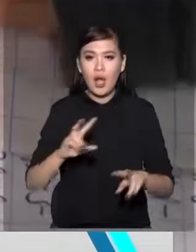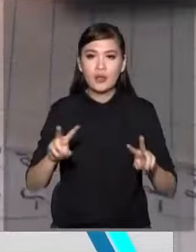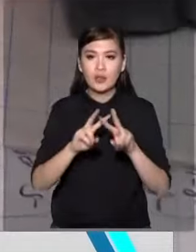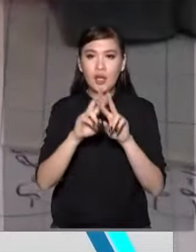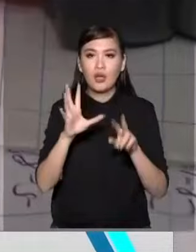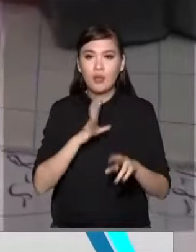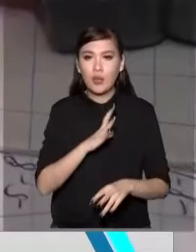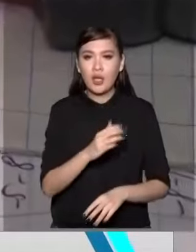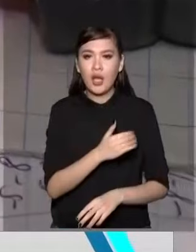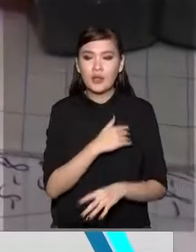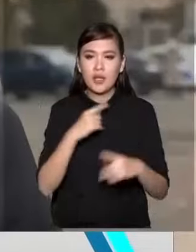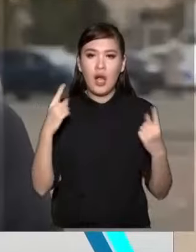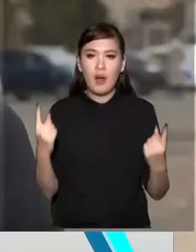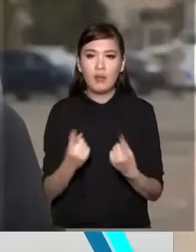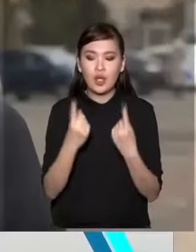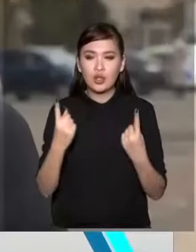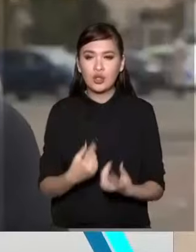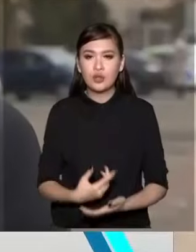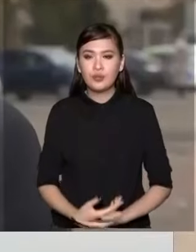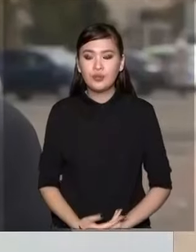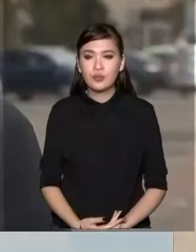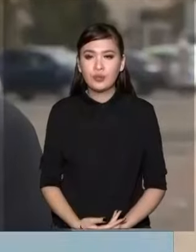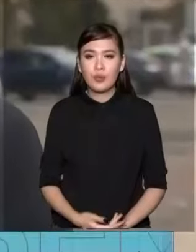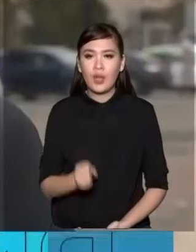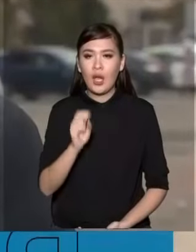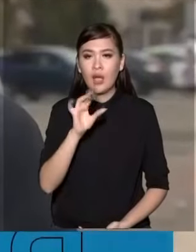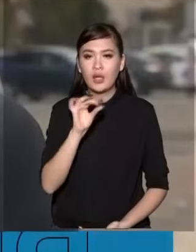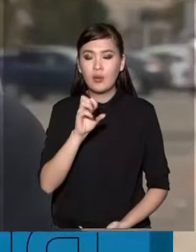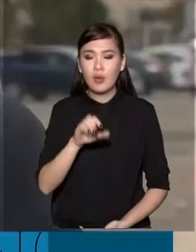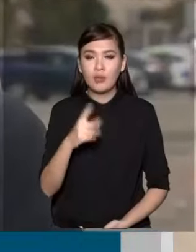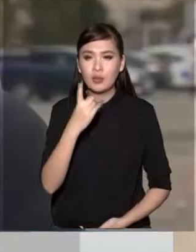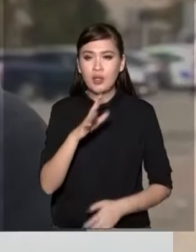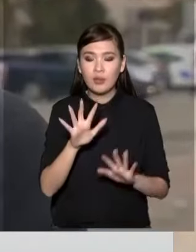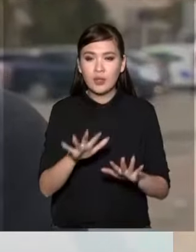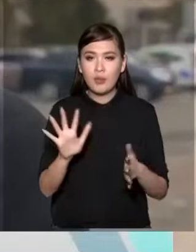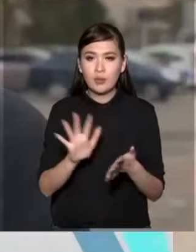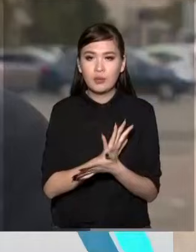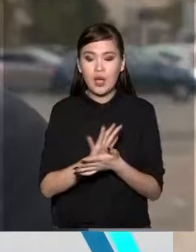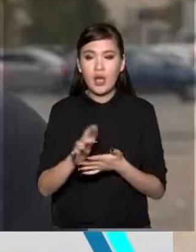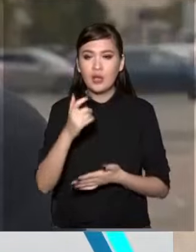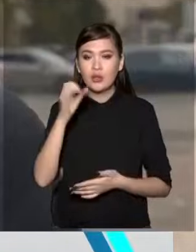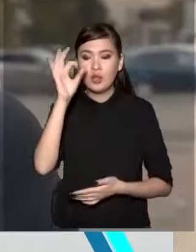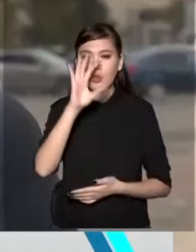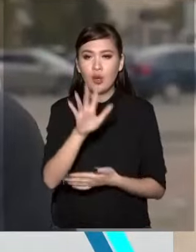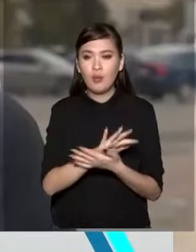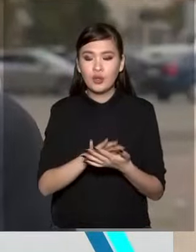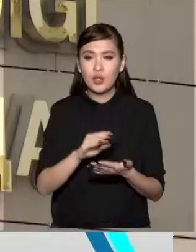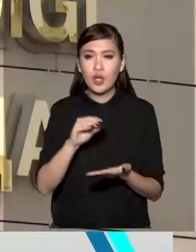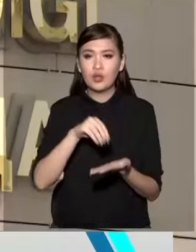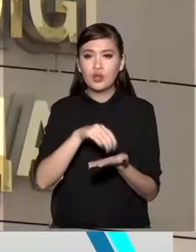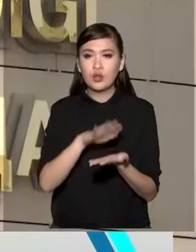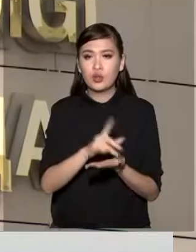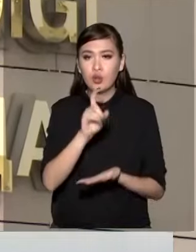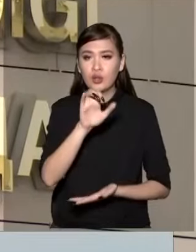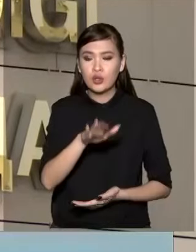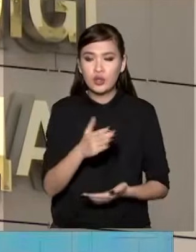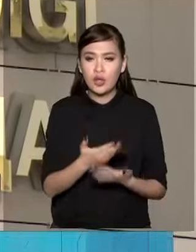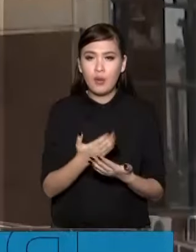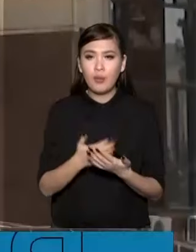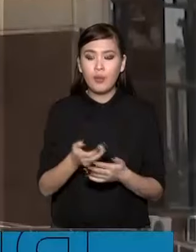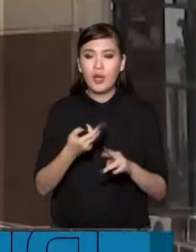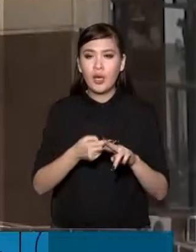старались максимально облегчить. Первое – это Акиматом совместно с Казтрансгазом выдаются бесплатные приборы учета. Их стоимость порядка 100 тысяч тенге. Второе, у нас